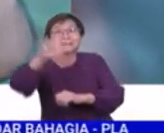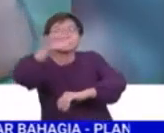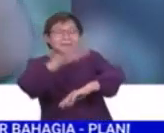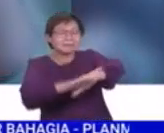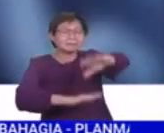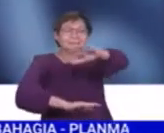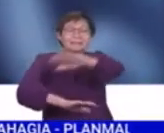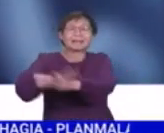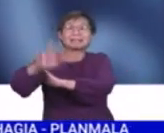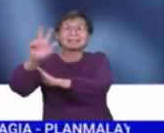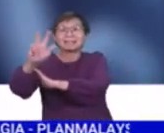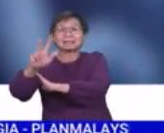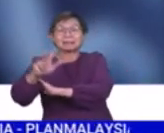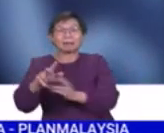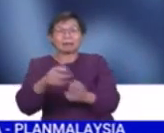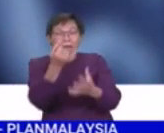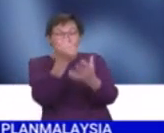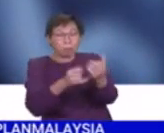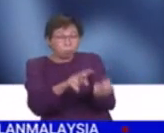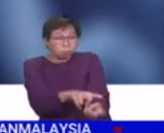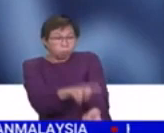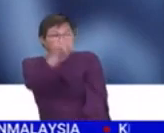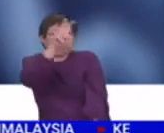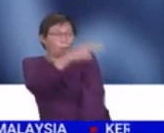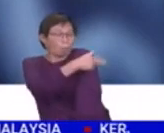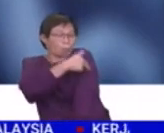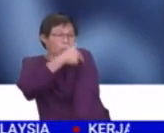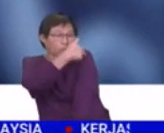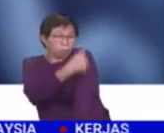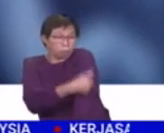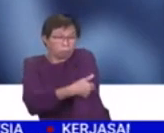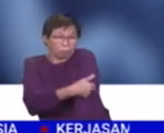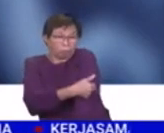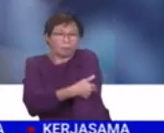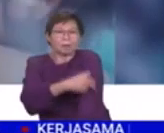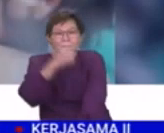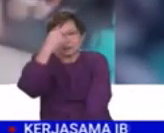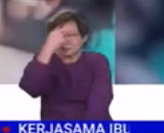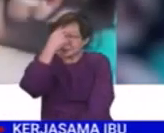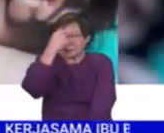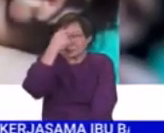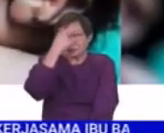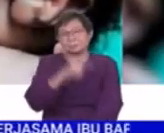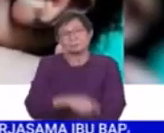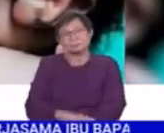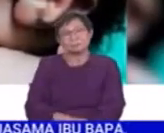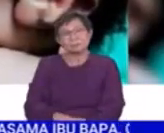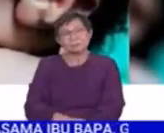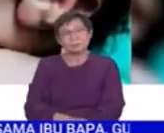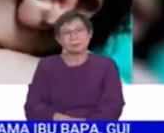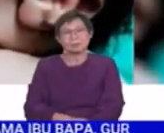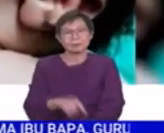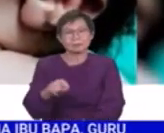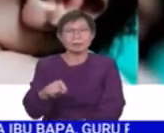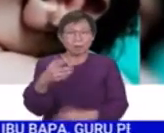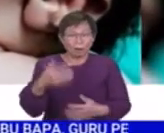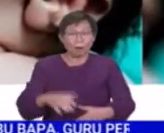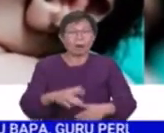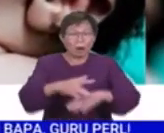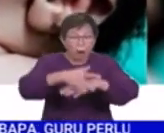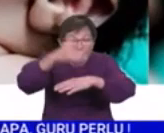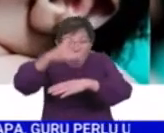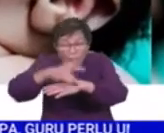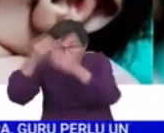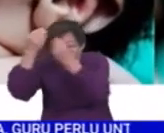2 kepala dan 3 lengan. Kelahiran mengejutkan itu berlaku di sebuah hospital di Ratlam, Madhya Pradesh, India. Shahin dan Sohail Khan pada